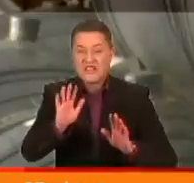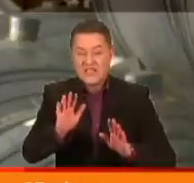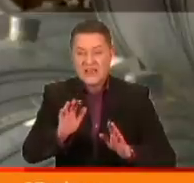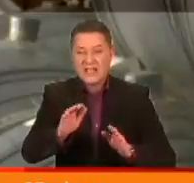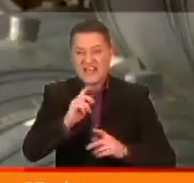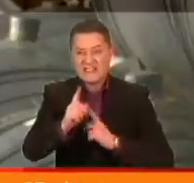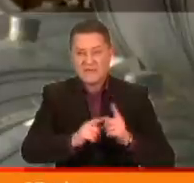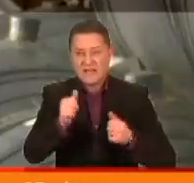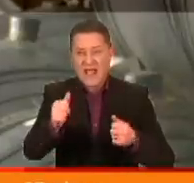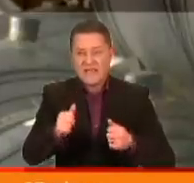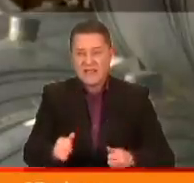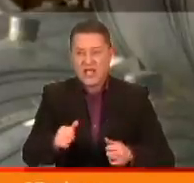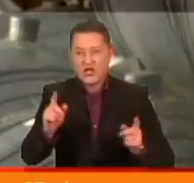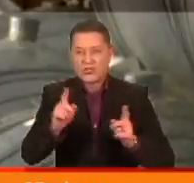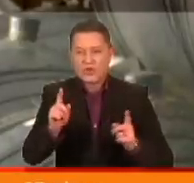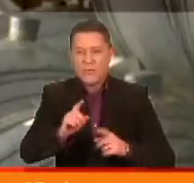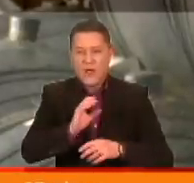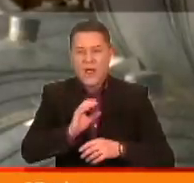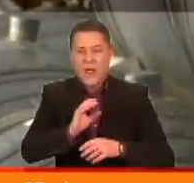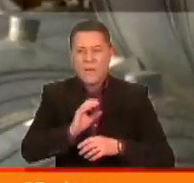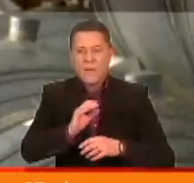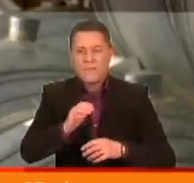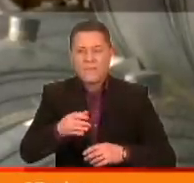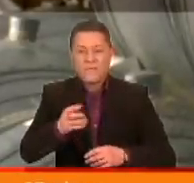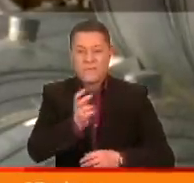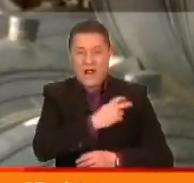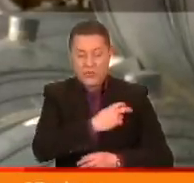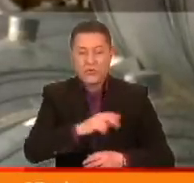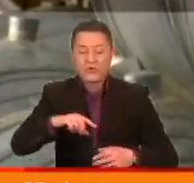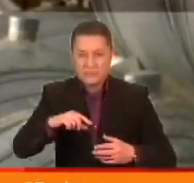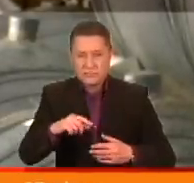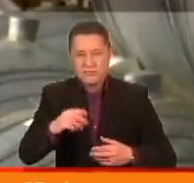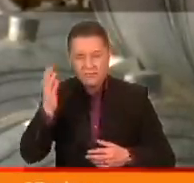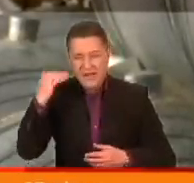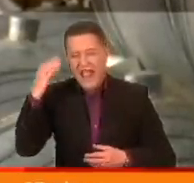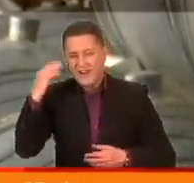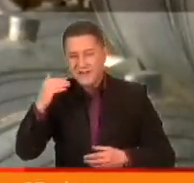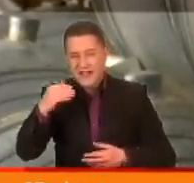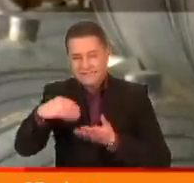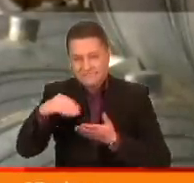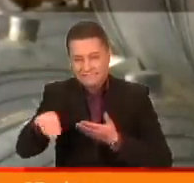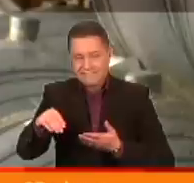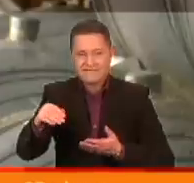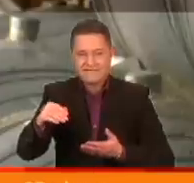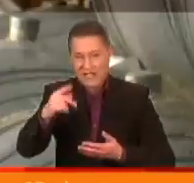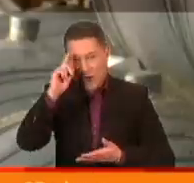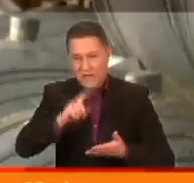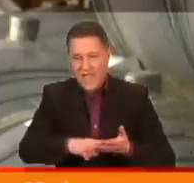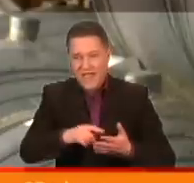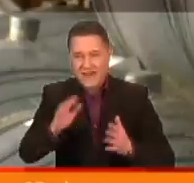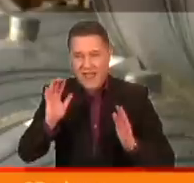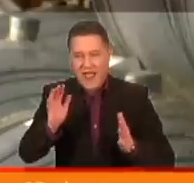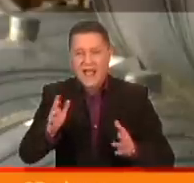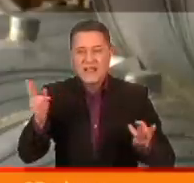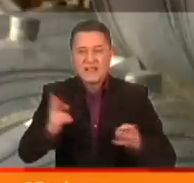Для того, щоб продукт з новим названням завоював прежнє довір'я, понадобиться огромное